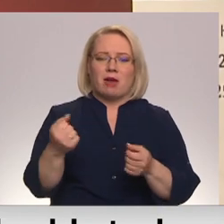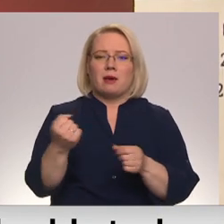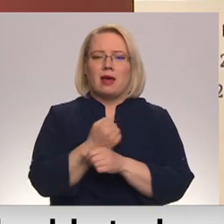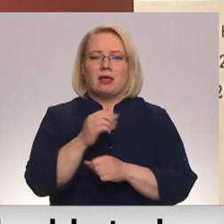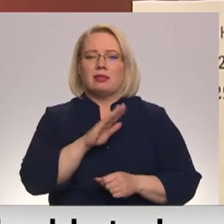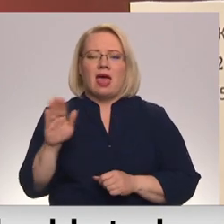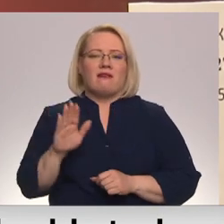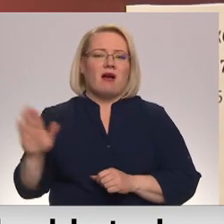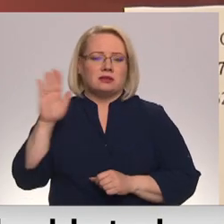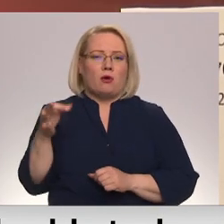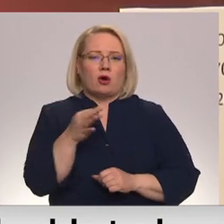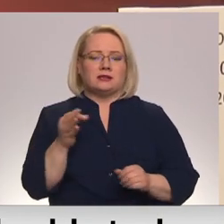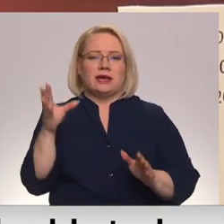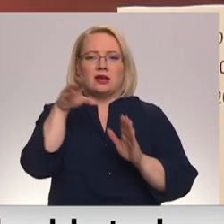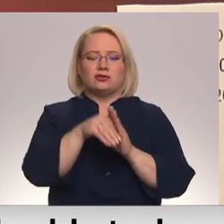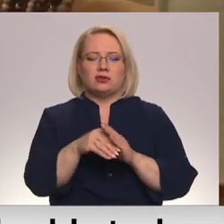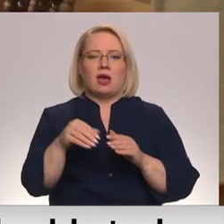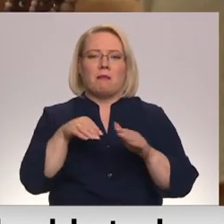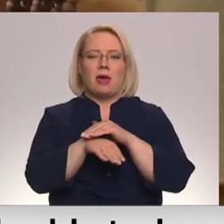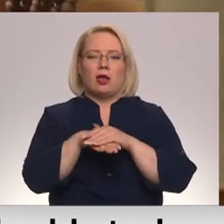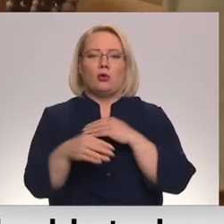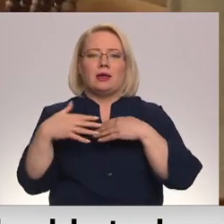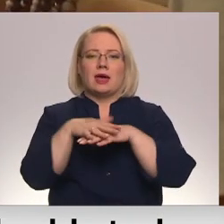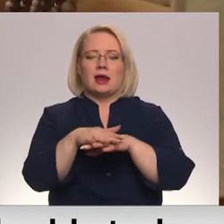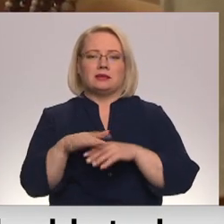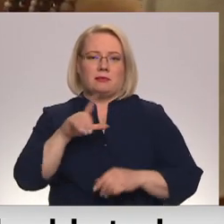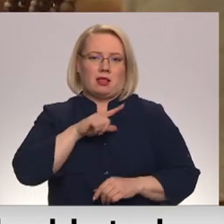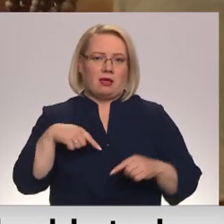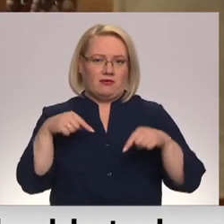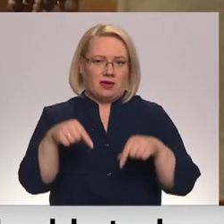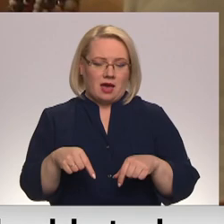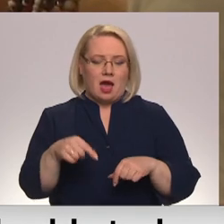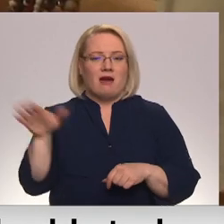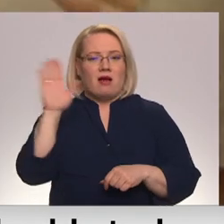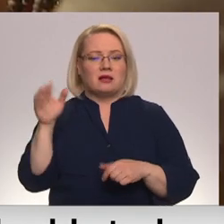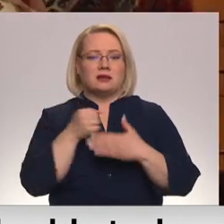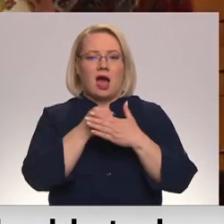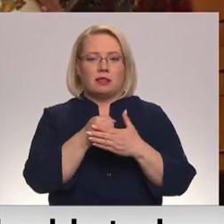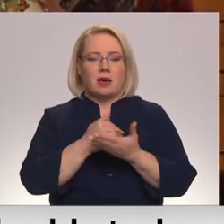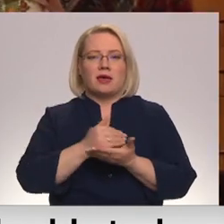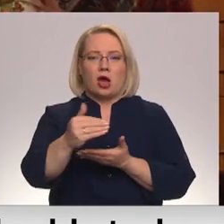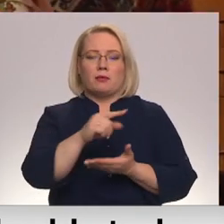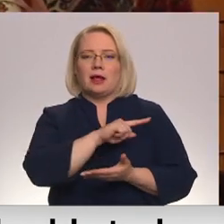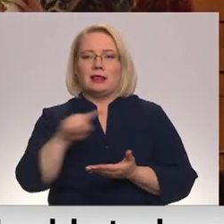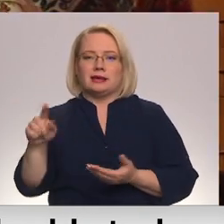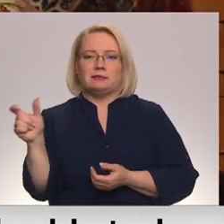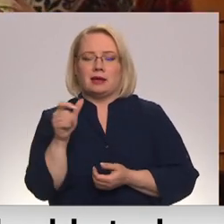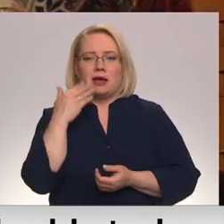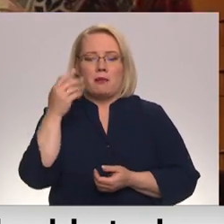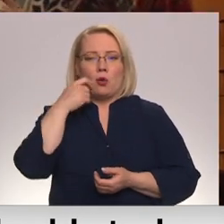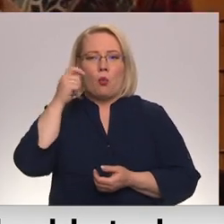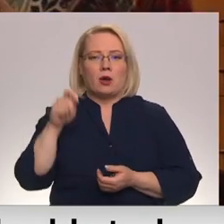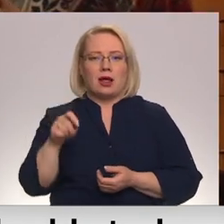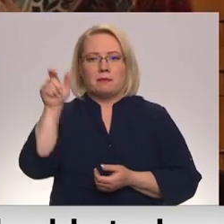kas iesaistījušās bēgļu integrācijā Latvijā. Valsts atbalstam šajā situācijā būtu jāturpinās līdz brīdim, kamēr Ukrainas pilsonis pats